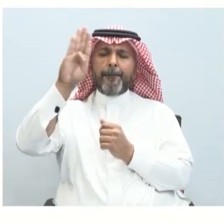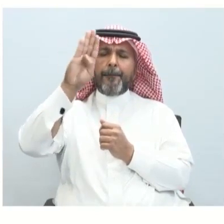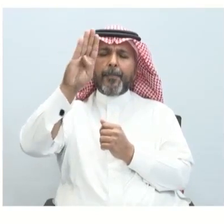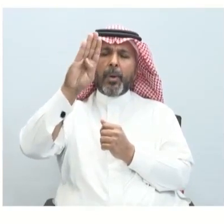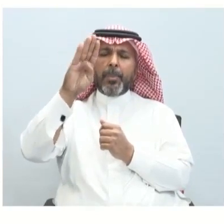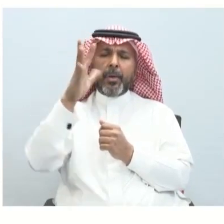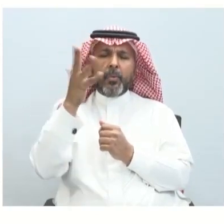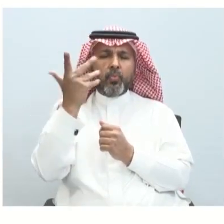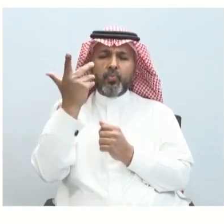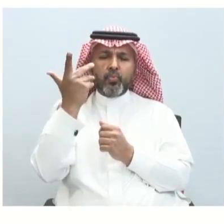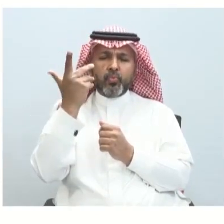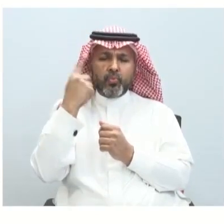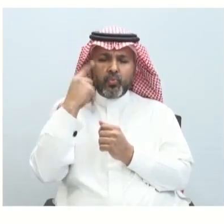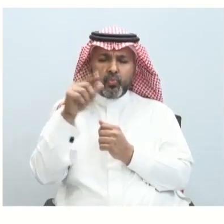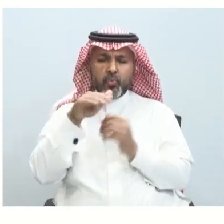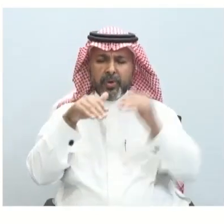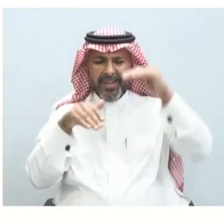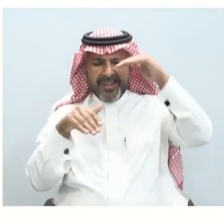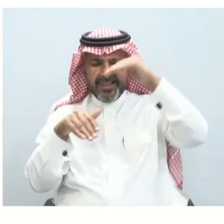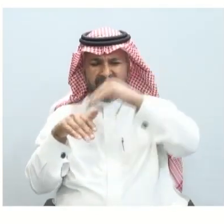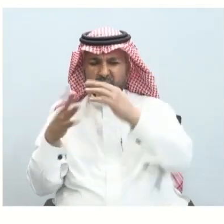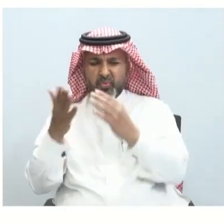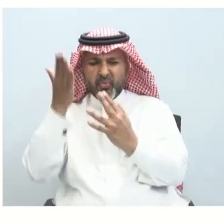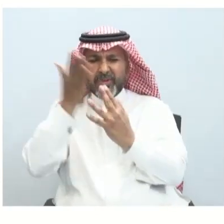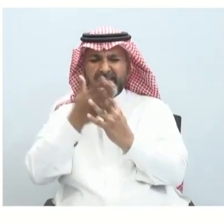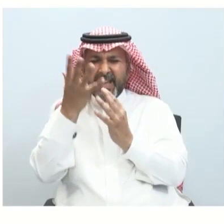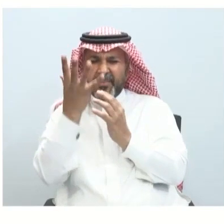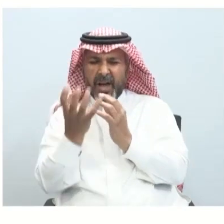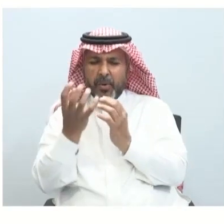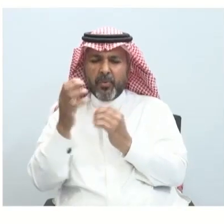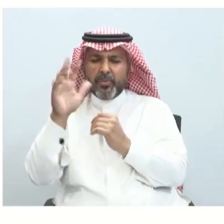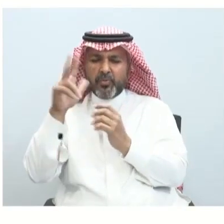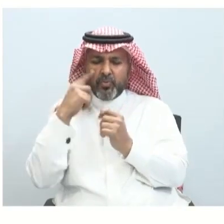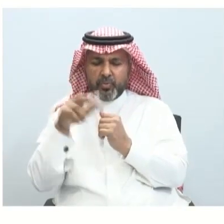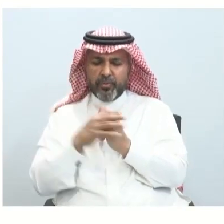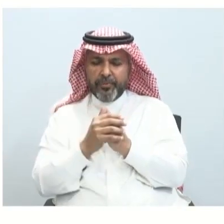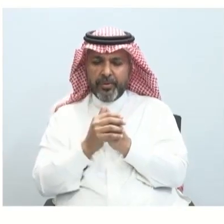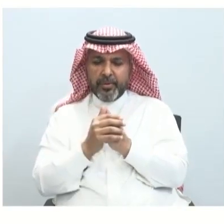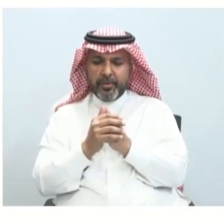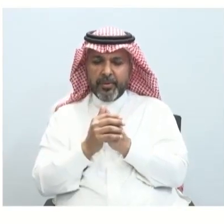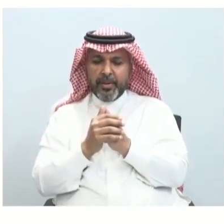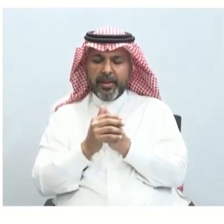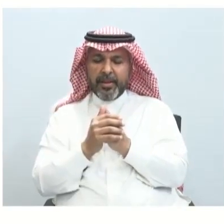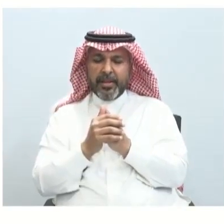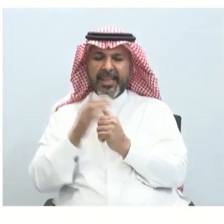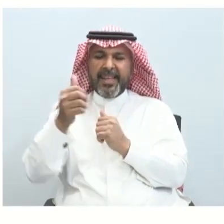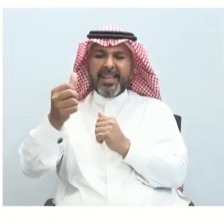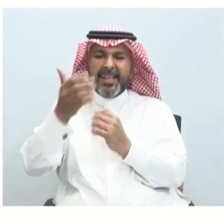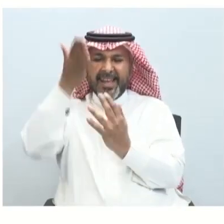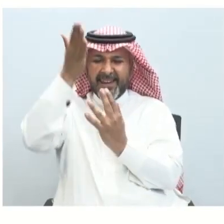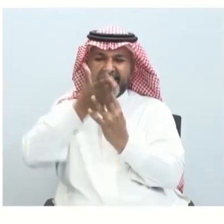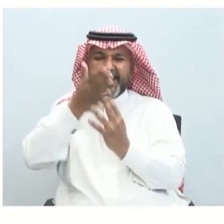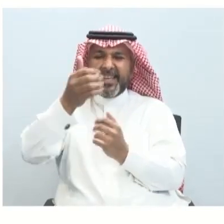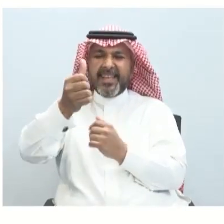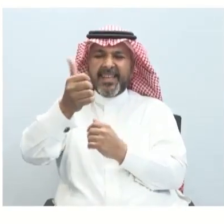البينيه الانقسام المتساوي انقسام السيتوبلازم ام الايض مثل ما نعلم نلاحظ انه في هذا الجدول يظهر معنا انه في نهايه دوره